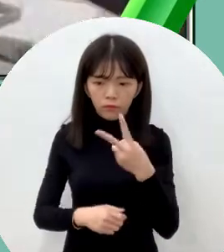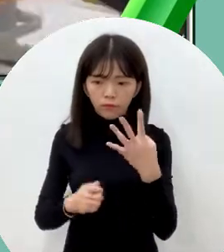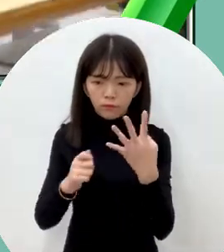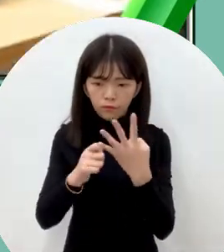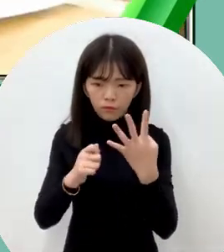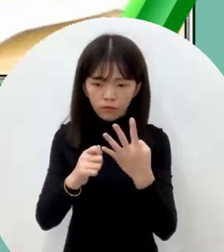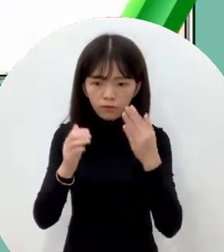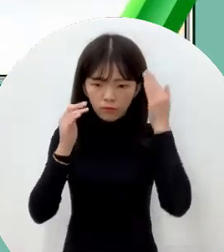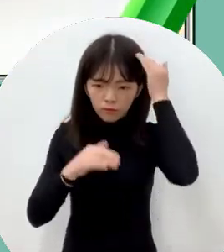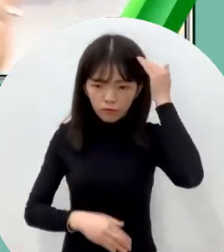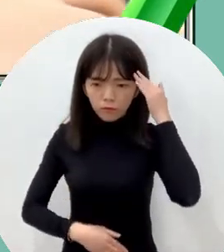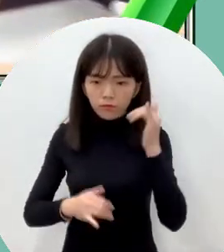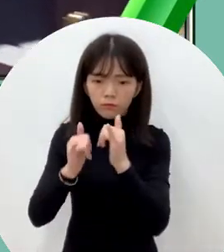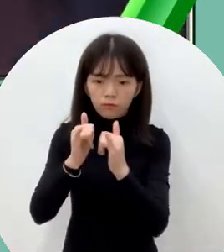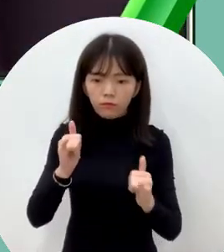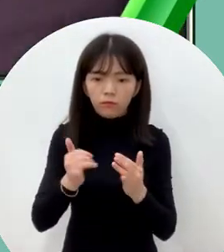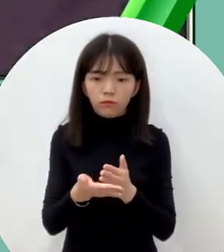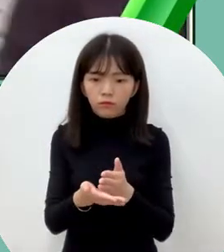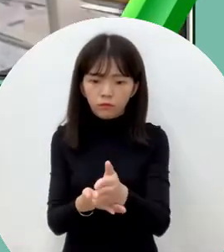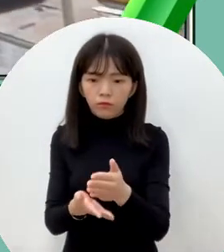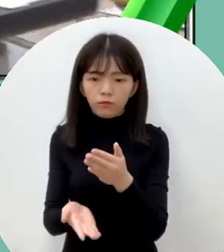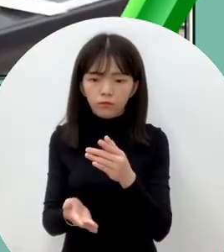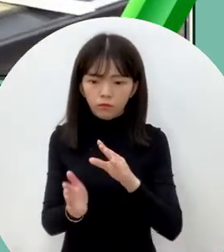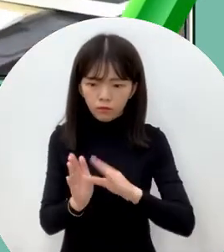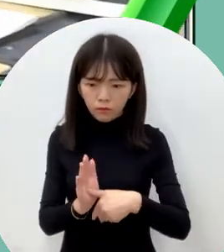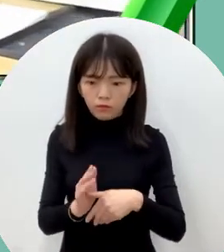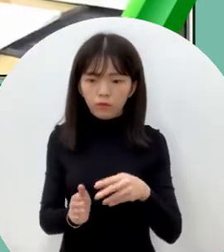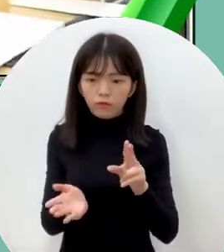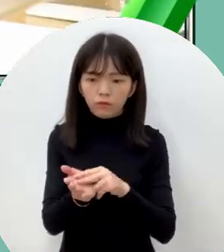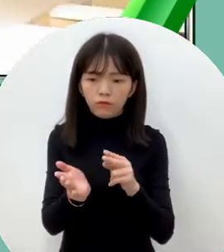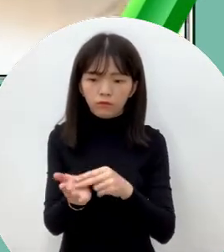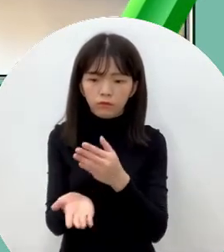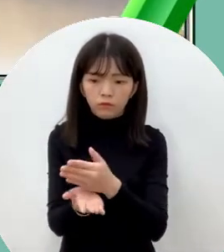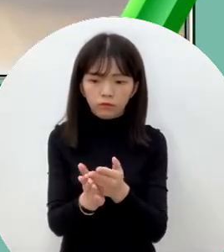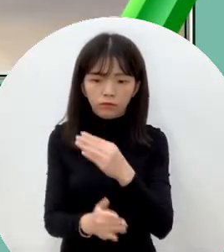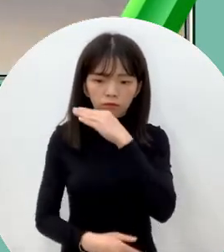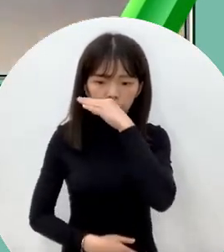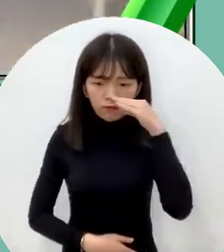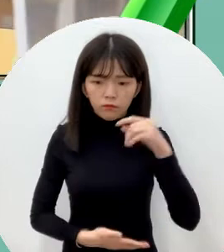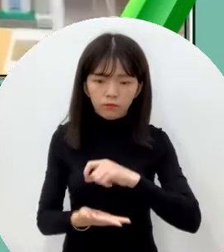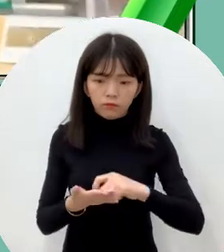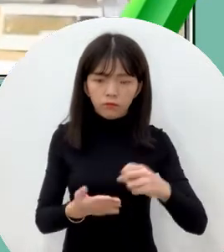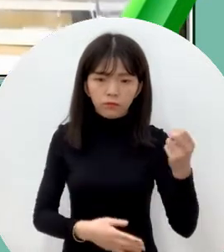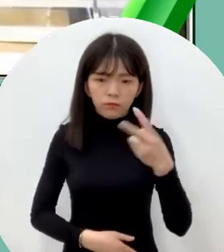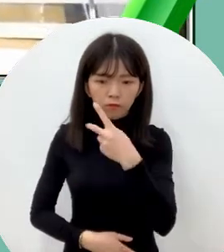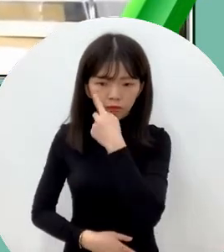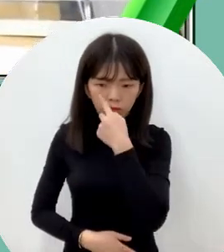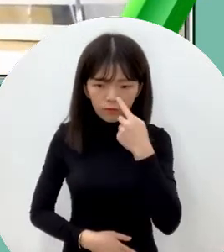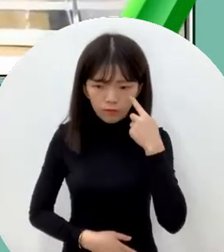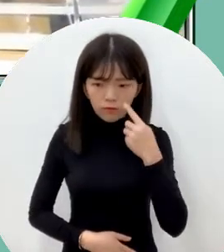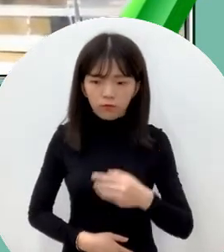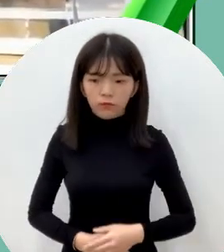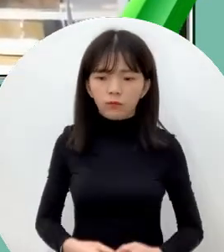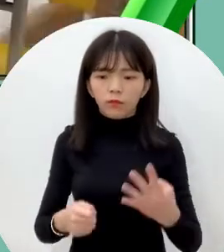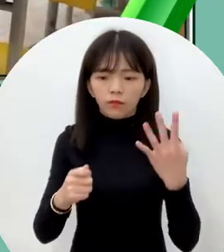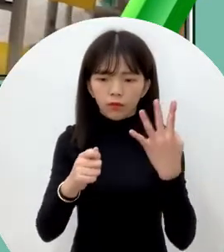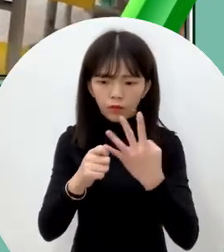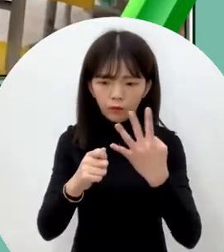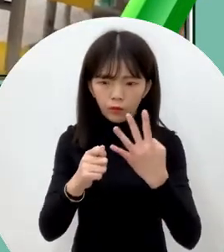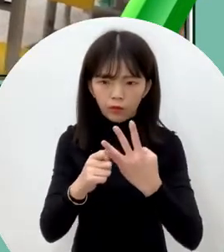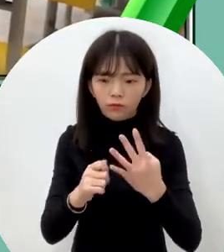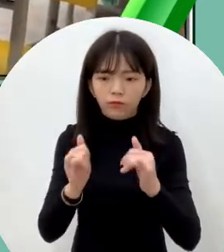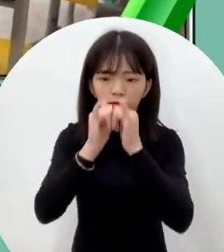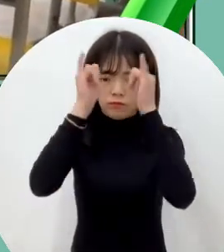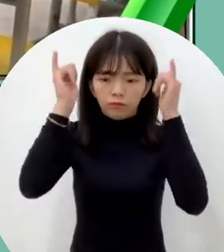2, 3교시 및 4교시 한국사 영역의 경우 문형을 올바르게 표기했는지 반드시 확인합니다.